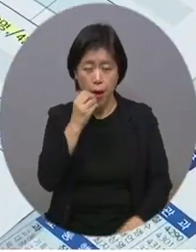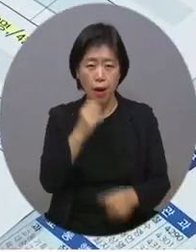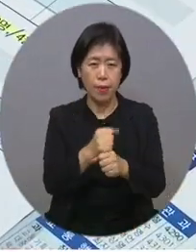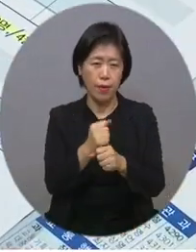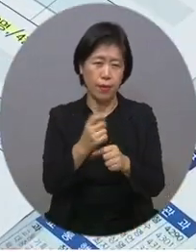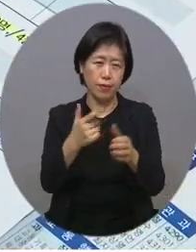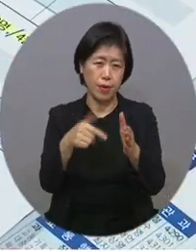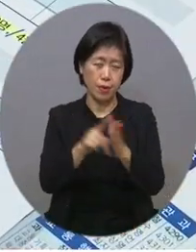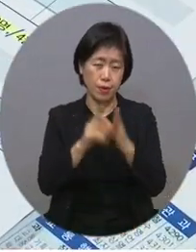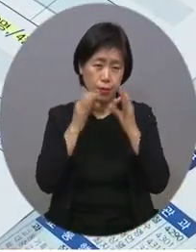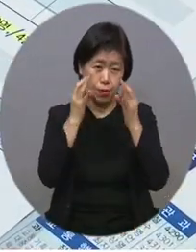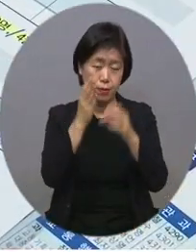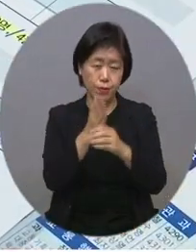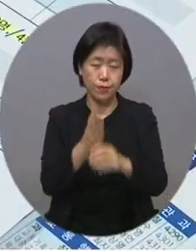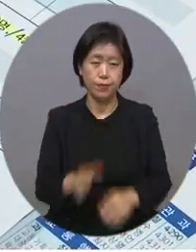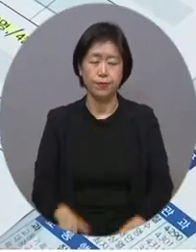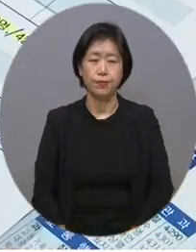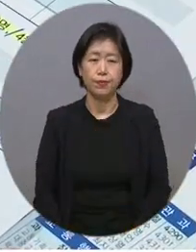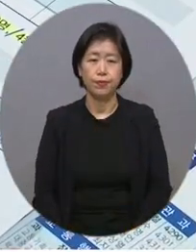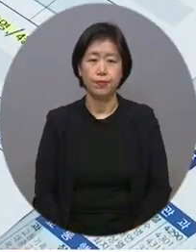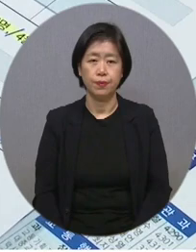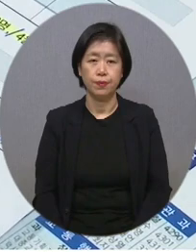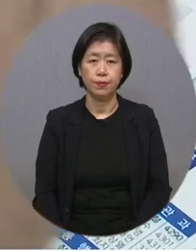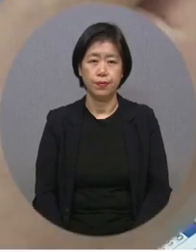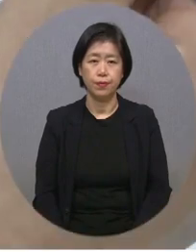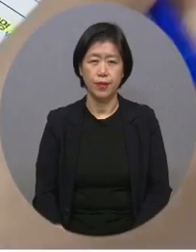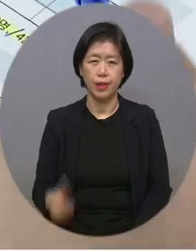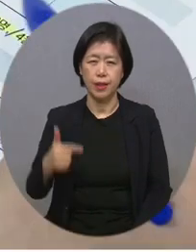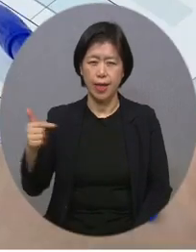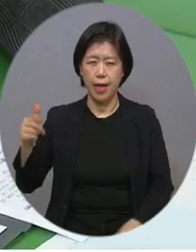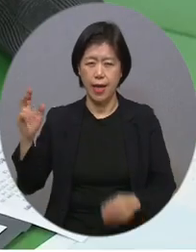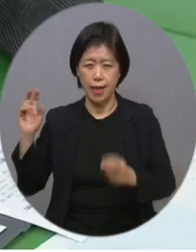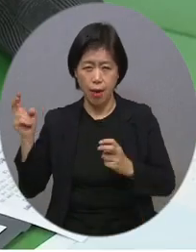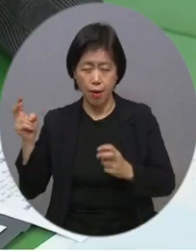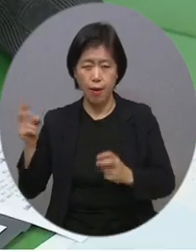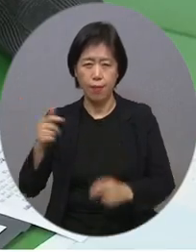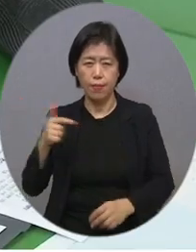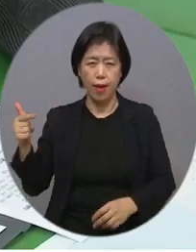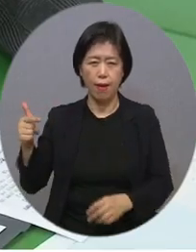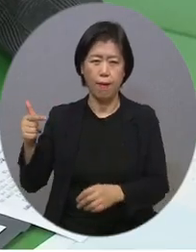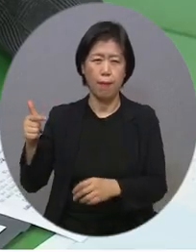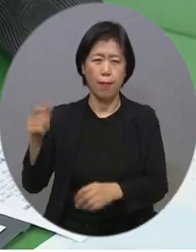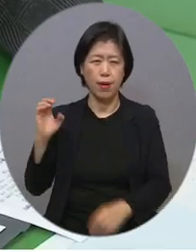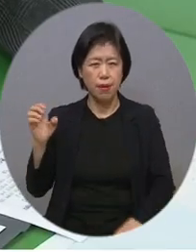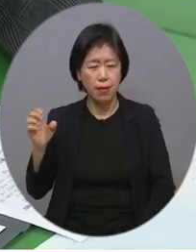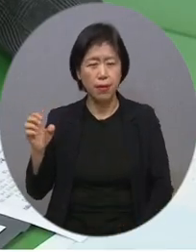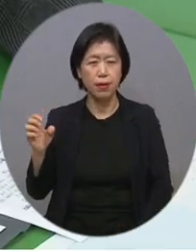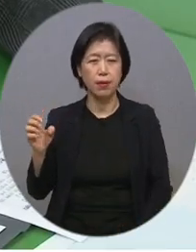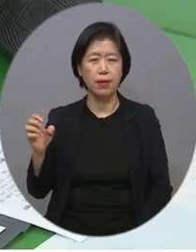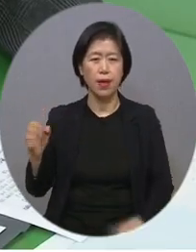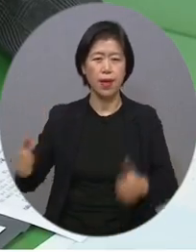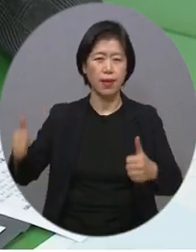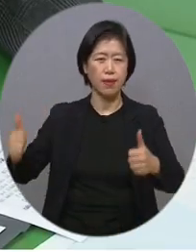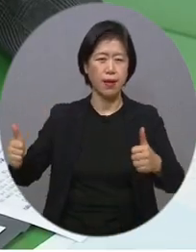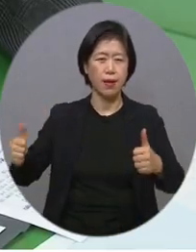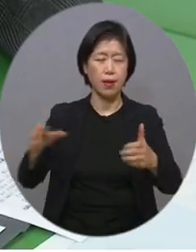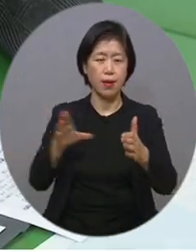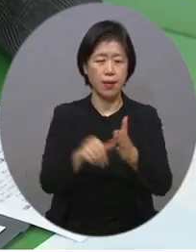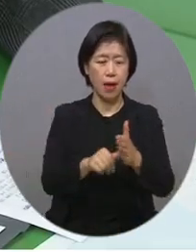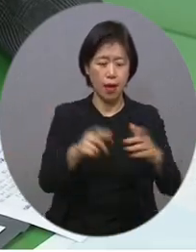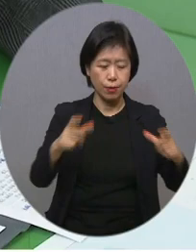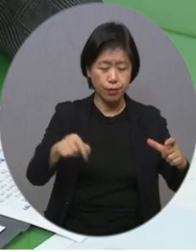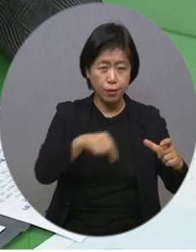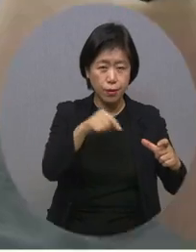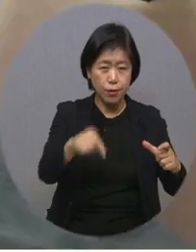지역 상권들이 그런 대기업 그런 대형 마트들과 경쟁해서 이길 수 있도록 그다음 특히